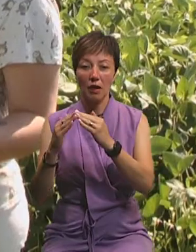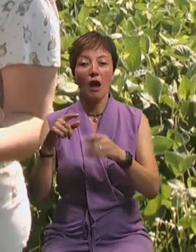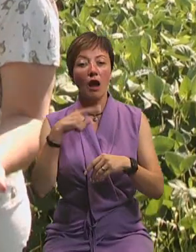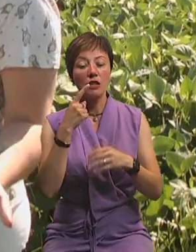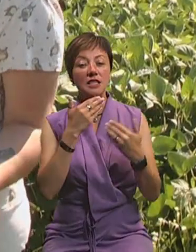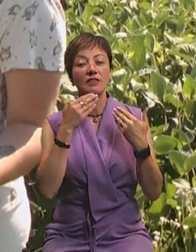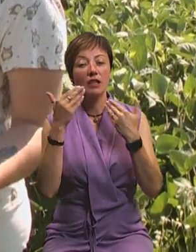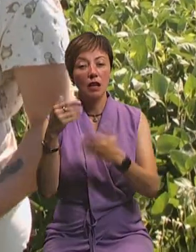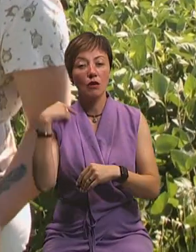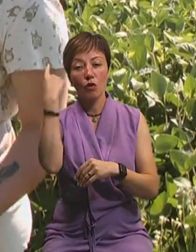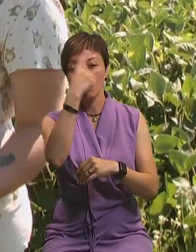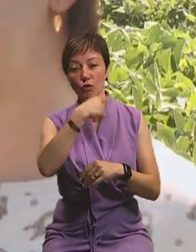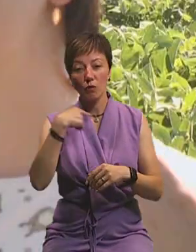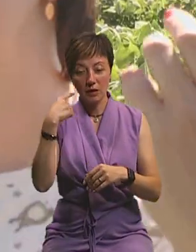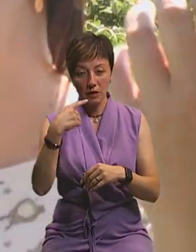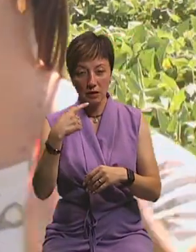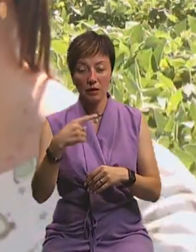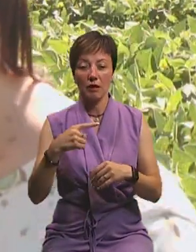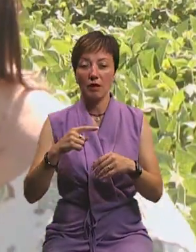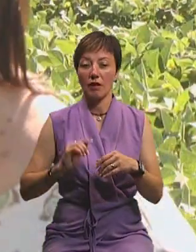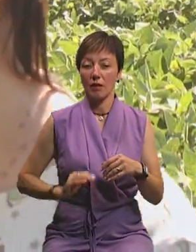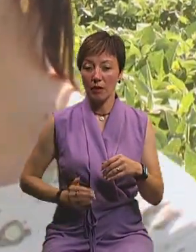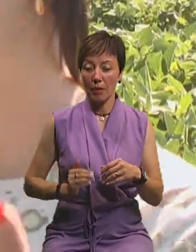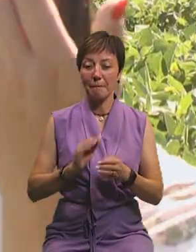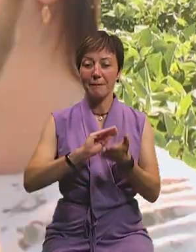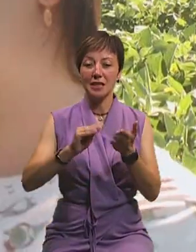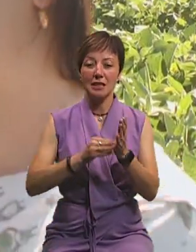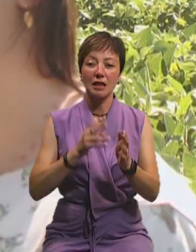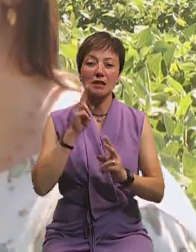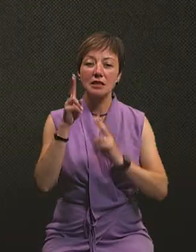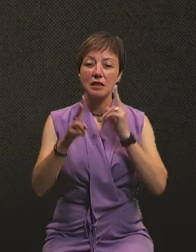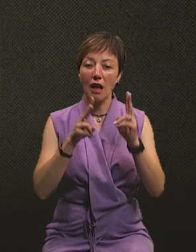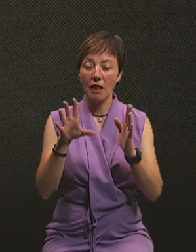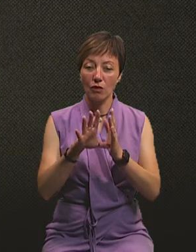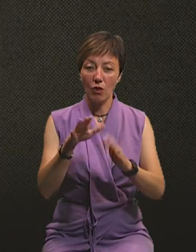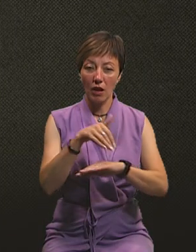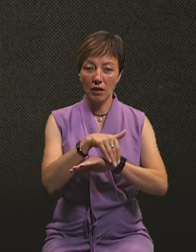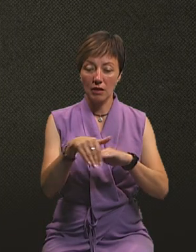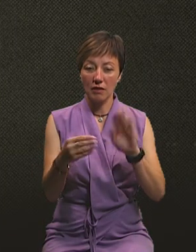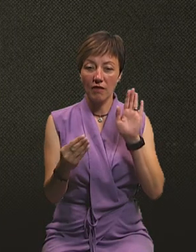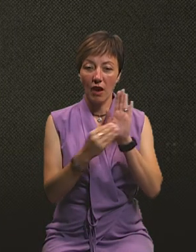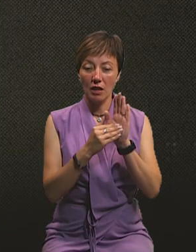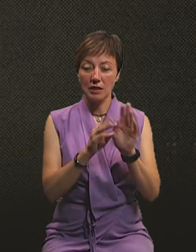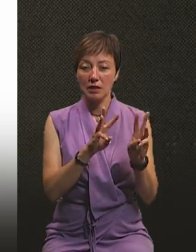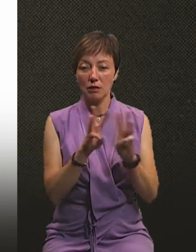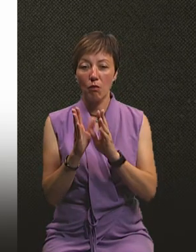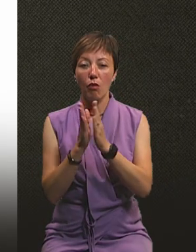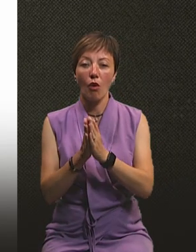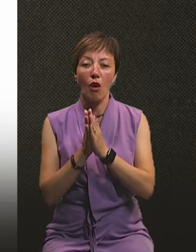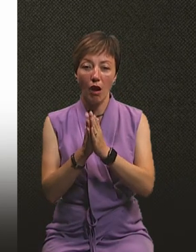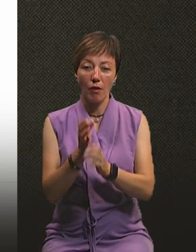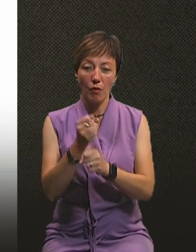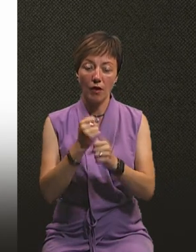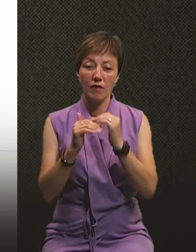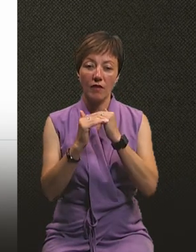звертались особисто до агрономи пізніше писали скаргу на електронну адресу вказану на сайті з проханням обробляти поля